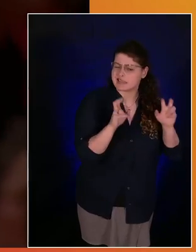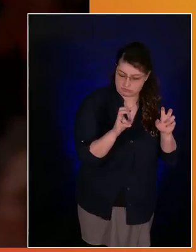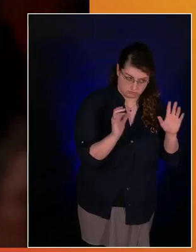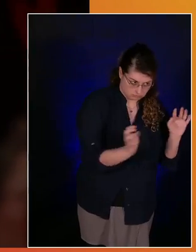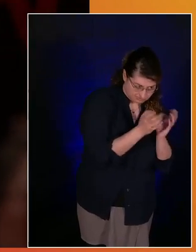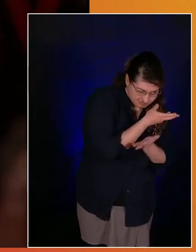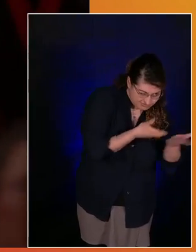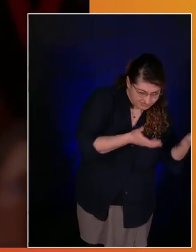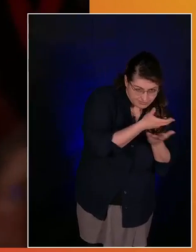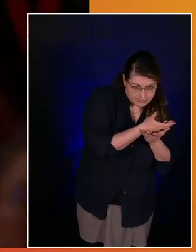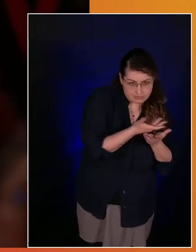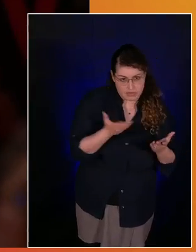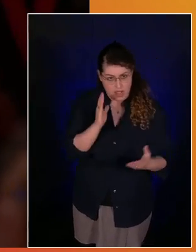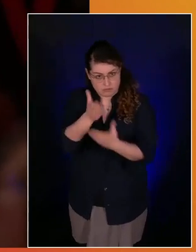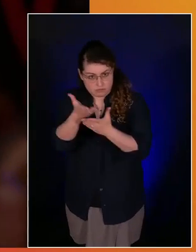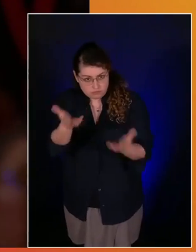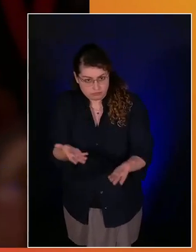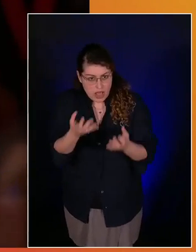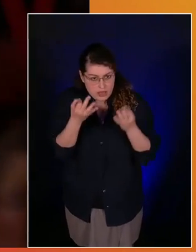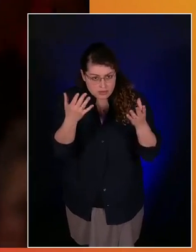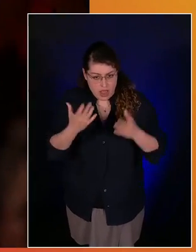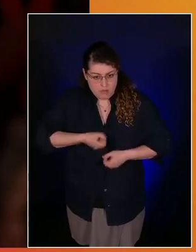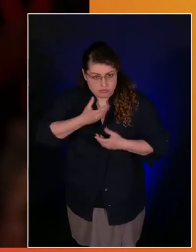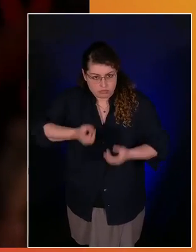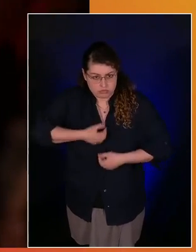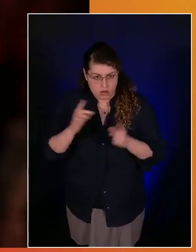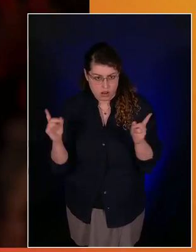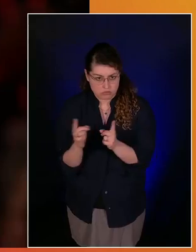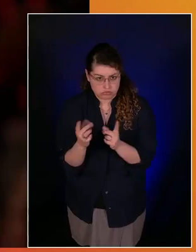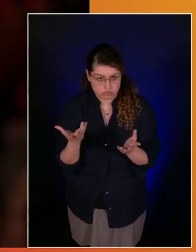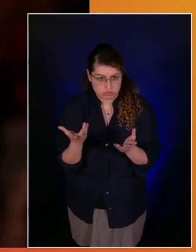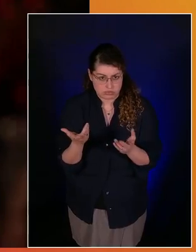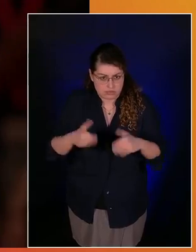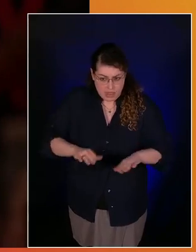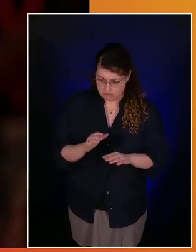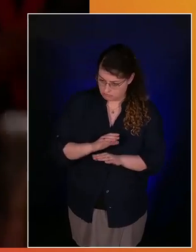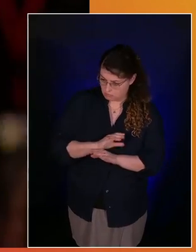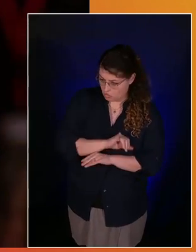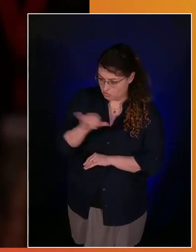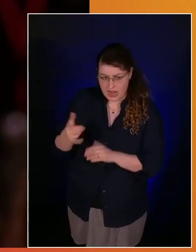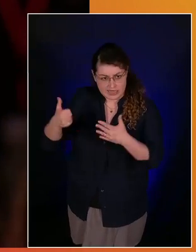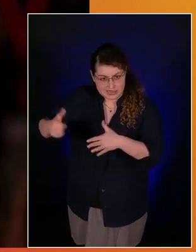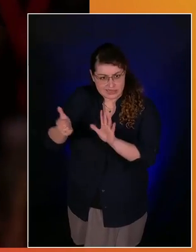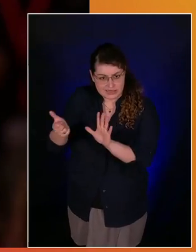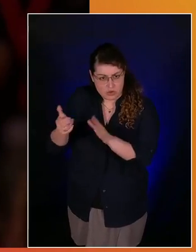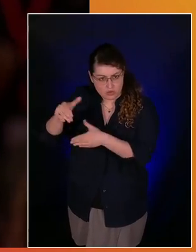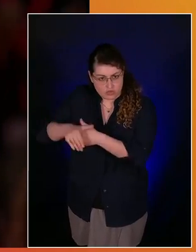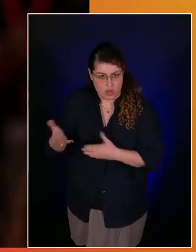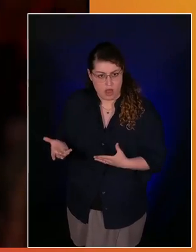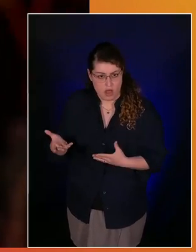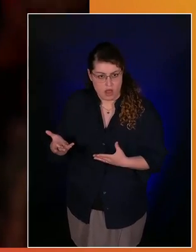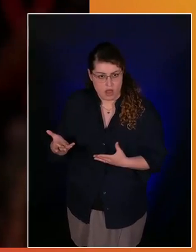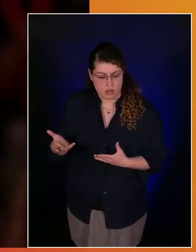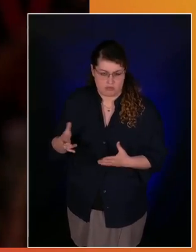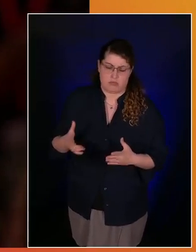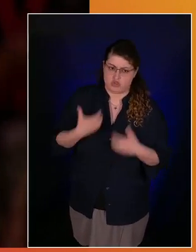aussi peu de temps de parole avec vous quand on termine à 18h je comprends pas je suis en colère je vous jure